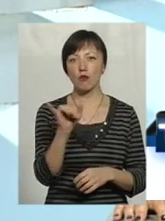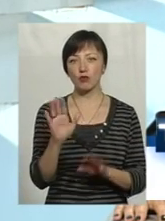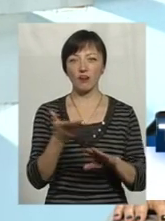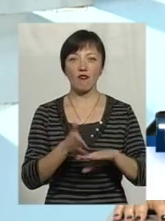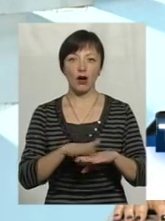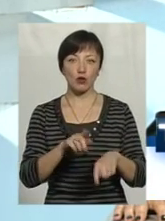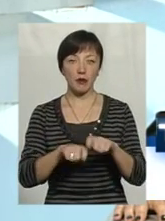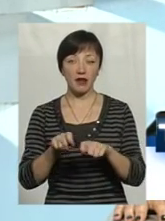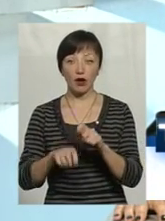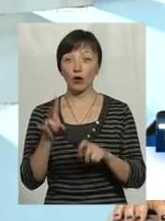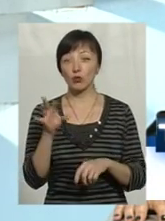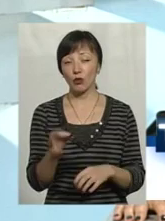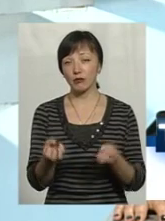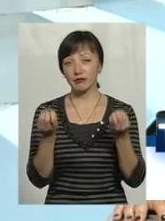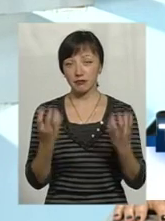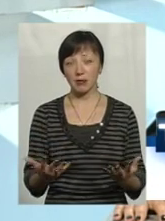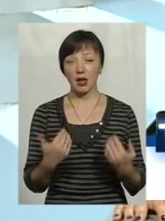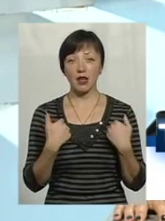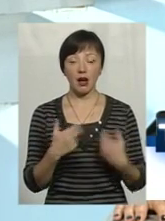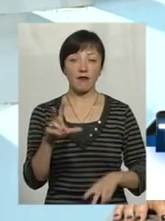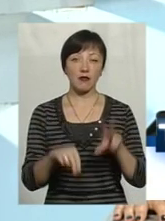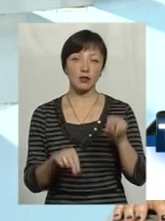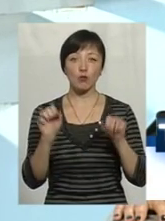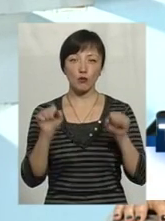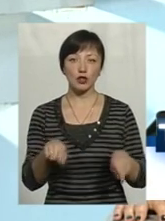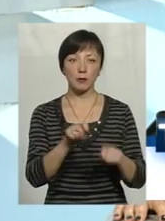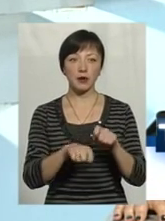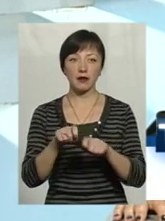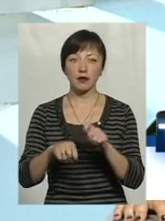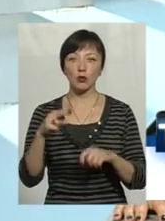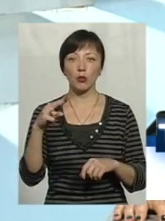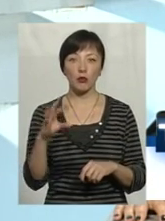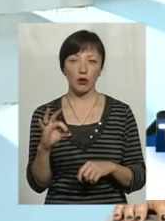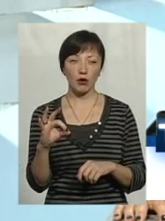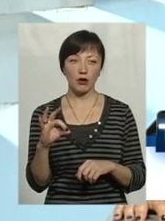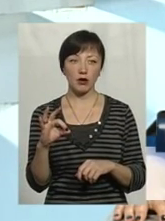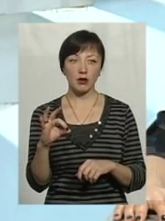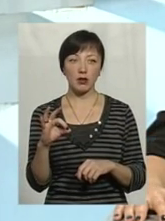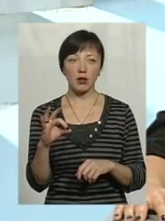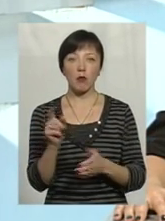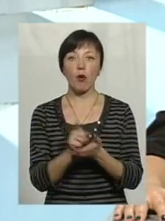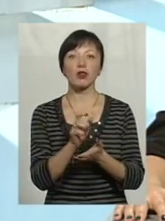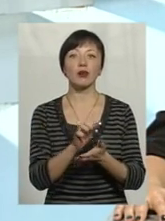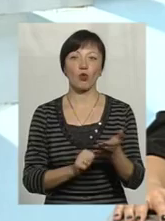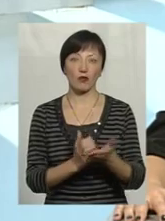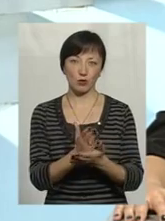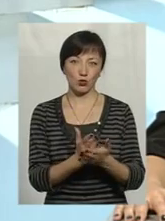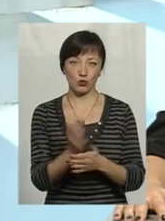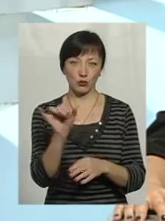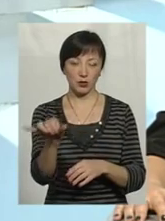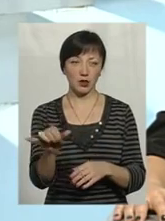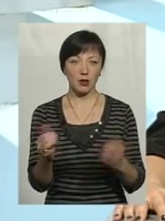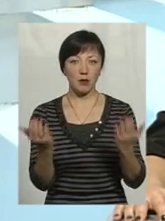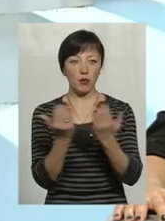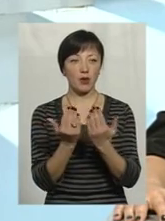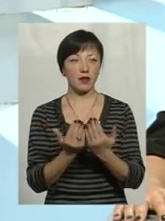перевірити. Але банально, я рахую, навіть можна перевірити по фіскальній службі. Тобто